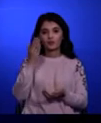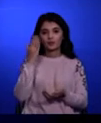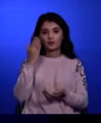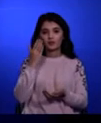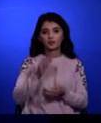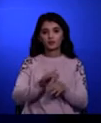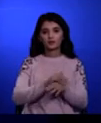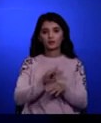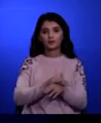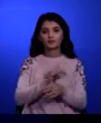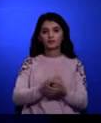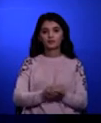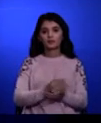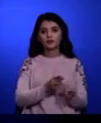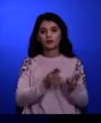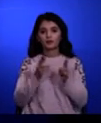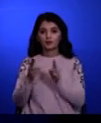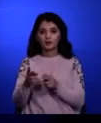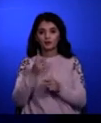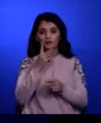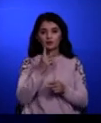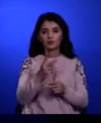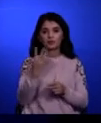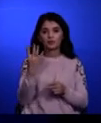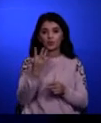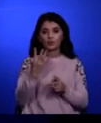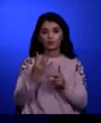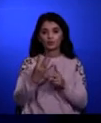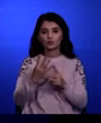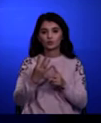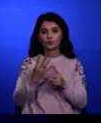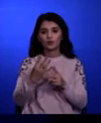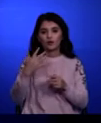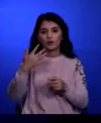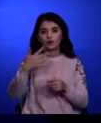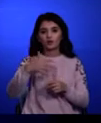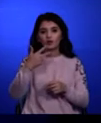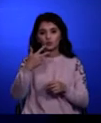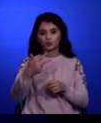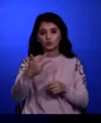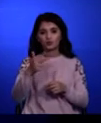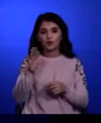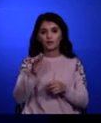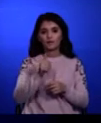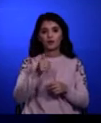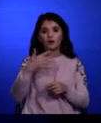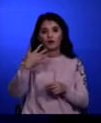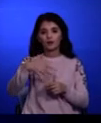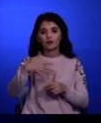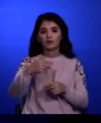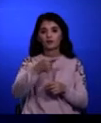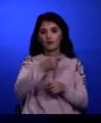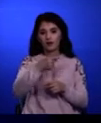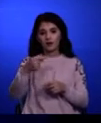Barakalla. Keyingisiga o'tsak, 4-chi ustunda 53 dan 50 ni